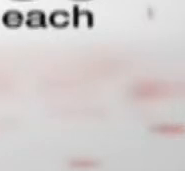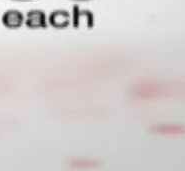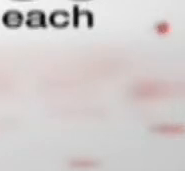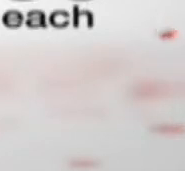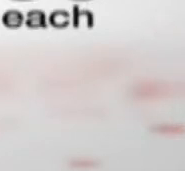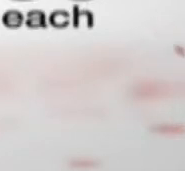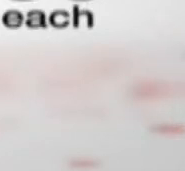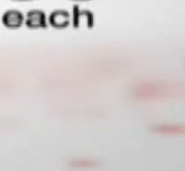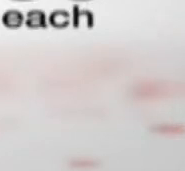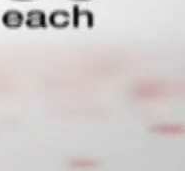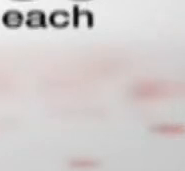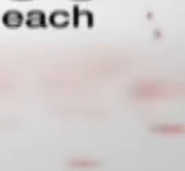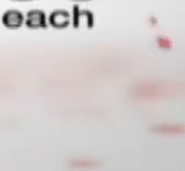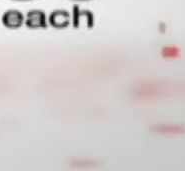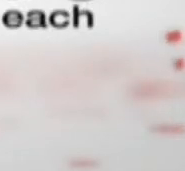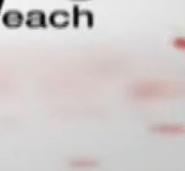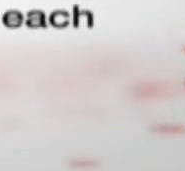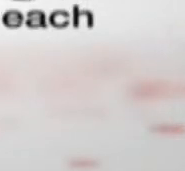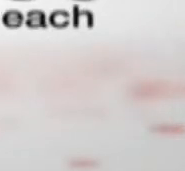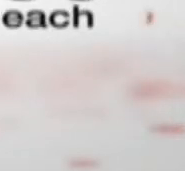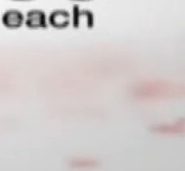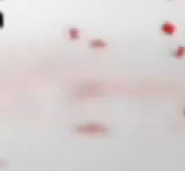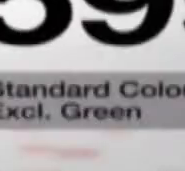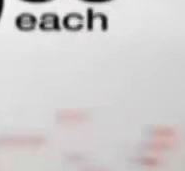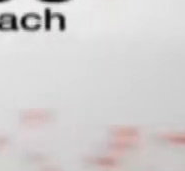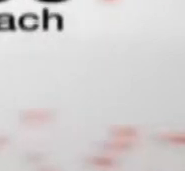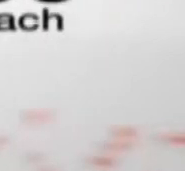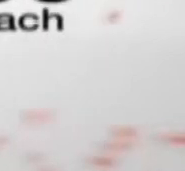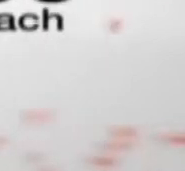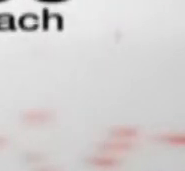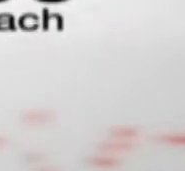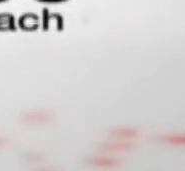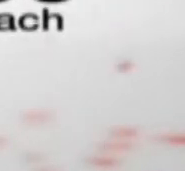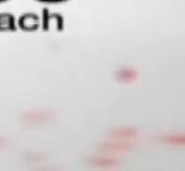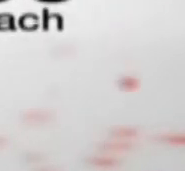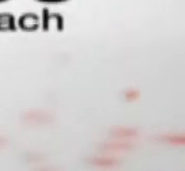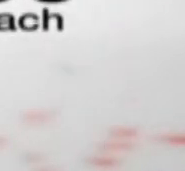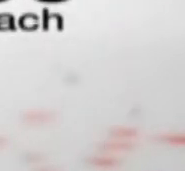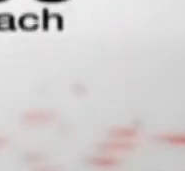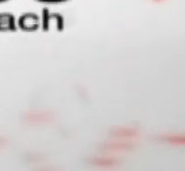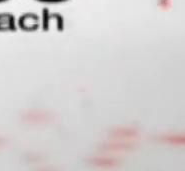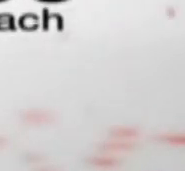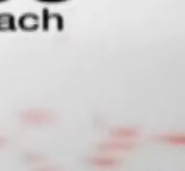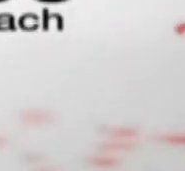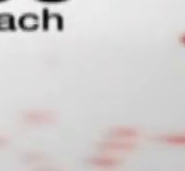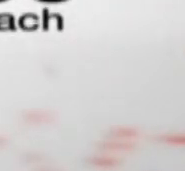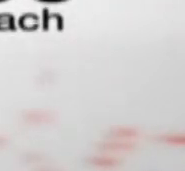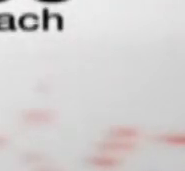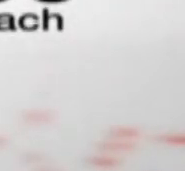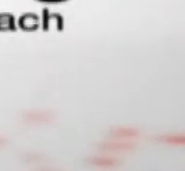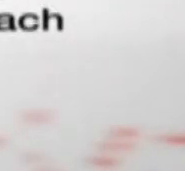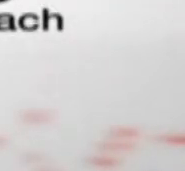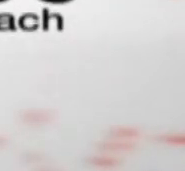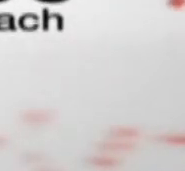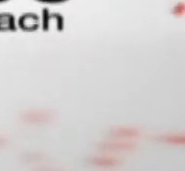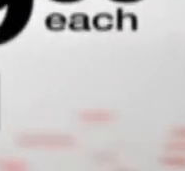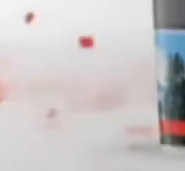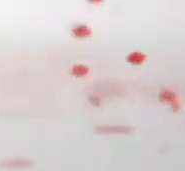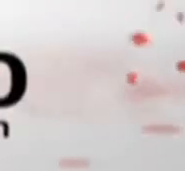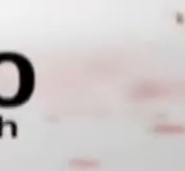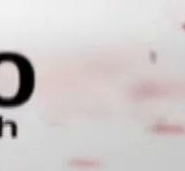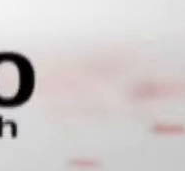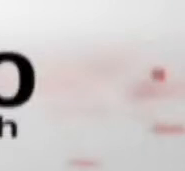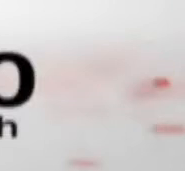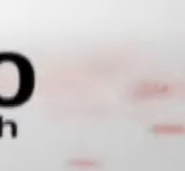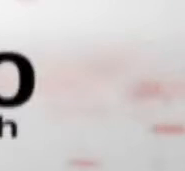a free paint roller set for $4.99. Or a 20-liter Build It acrylic roof paint for $5.99. And